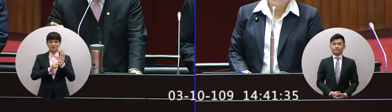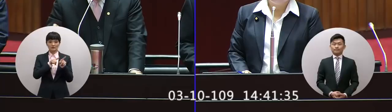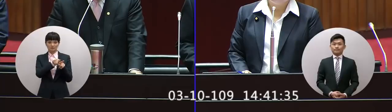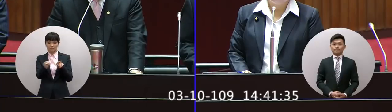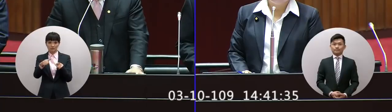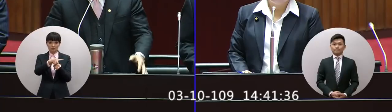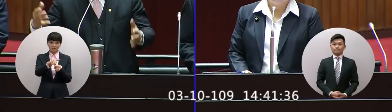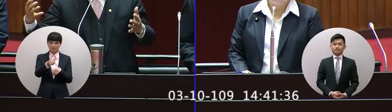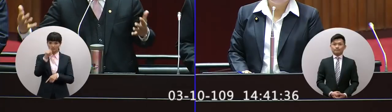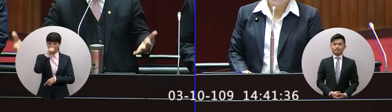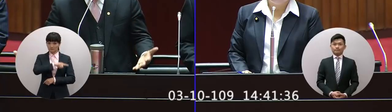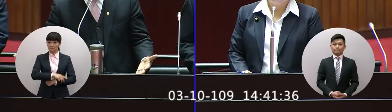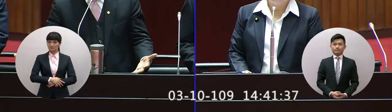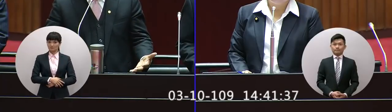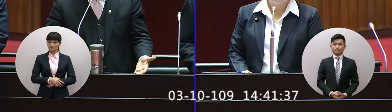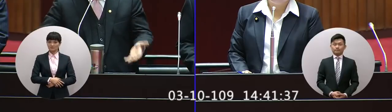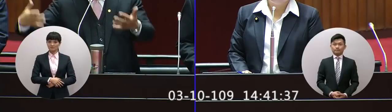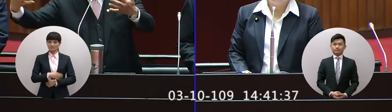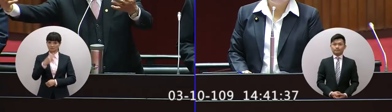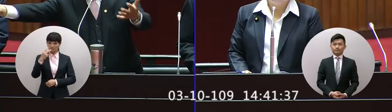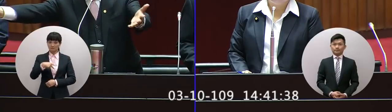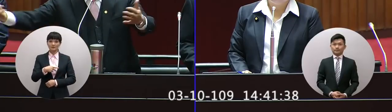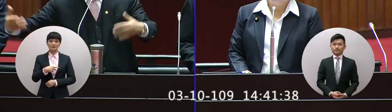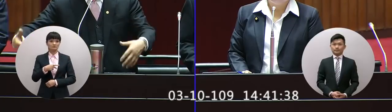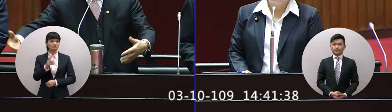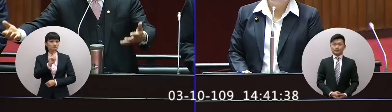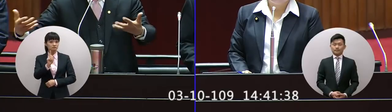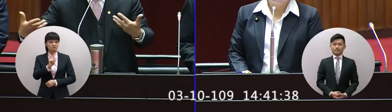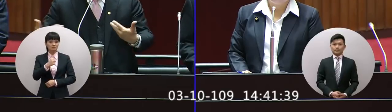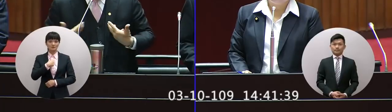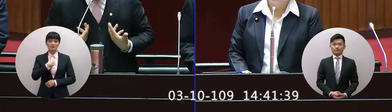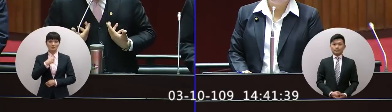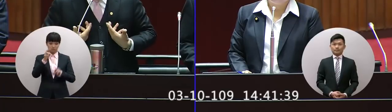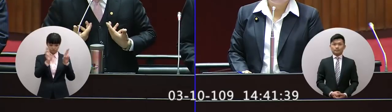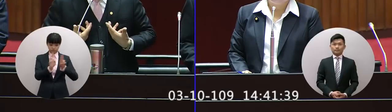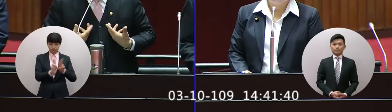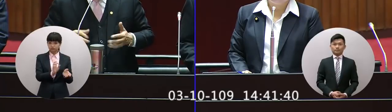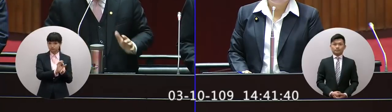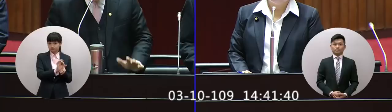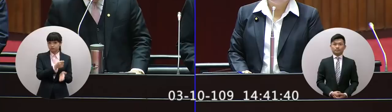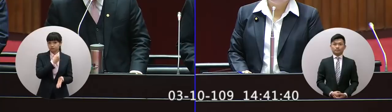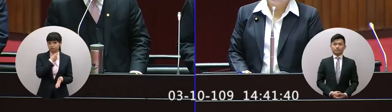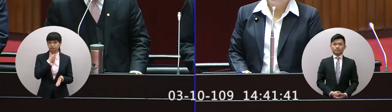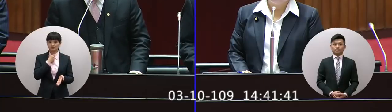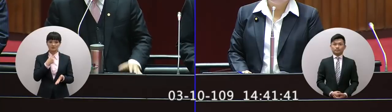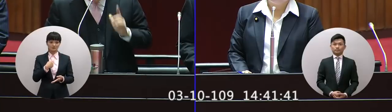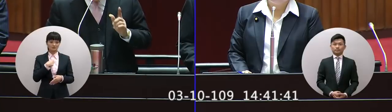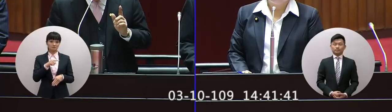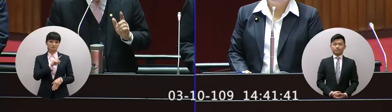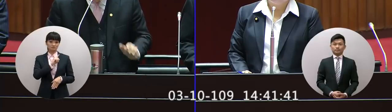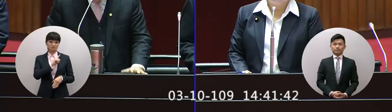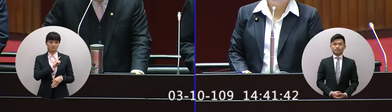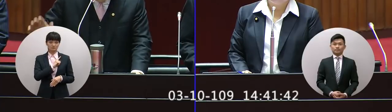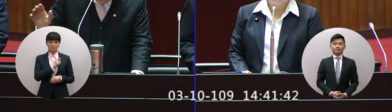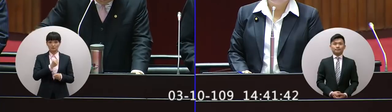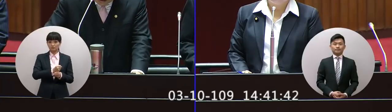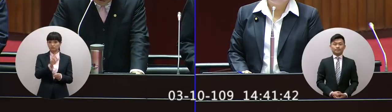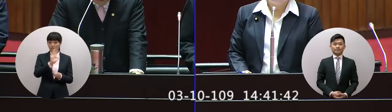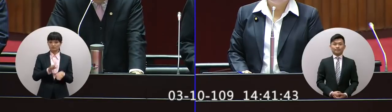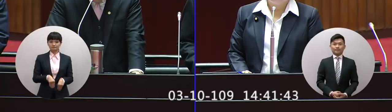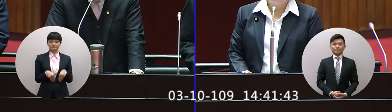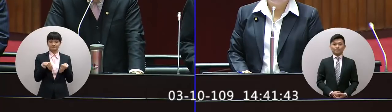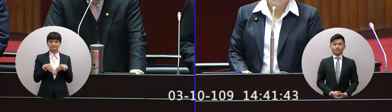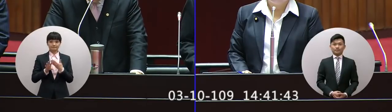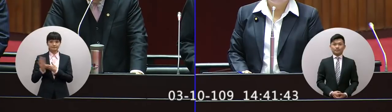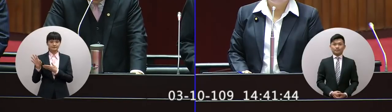更不能说哎呀，我只要用电，别人发电让我用，也不能这样。同时，台